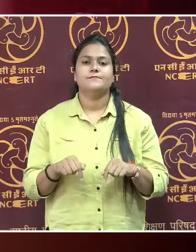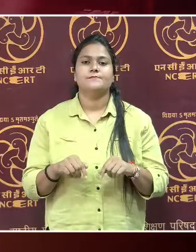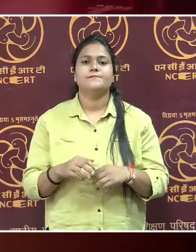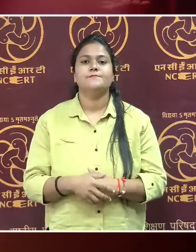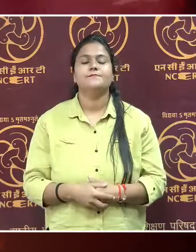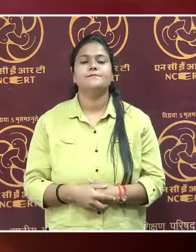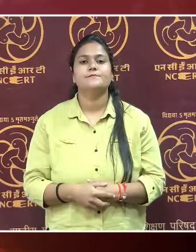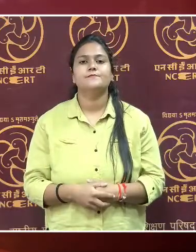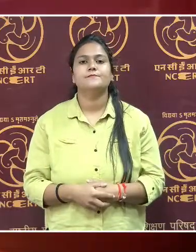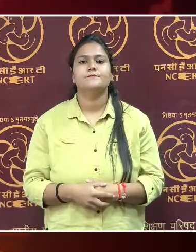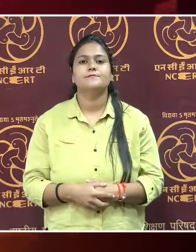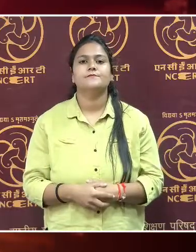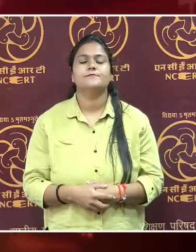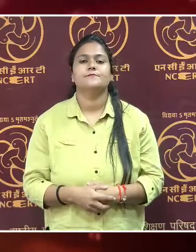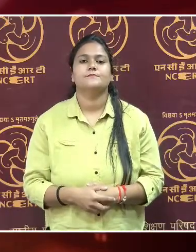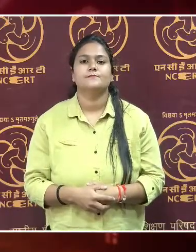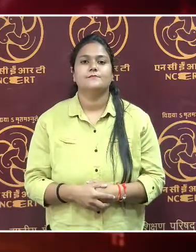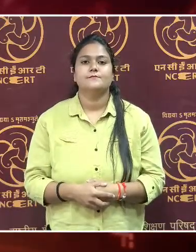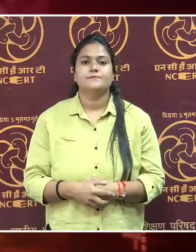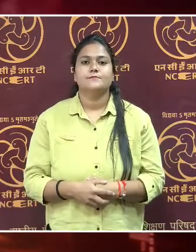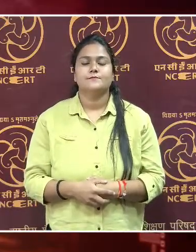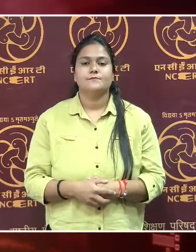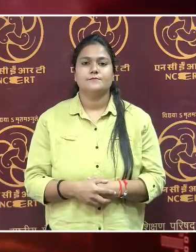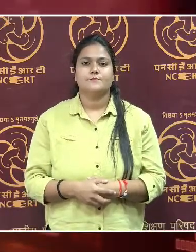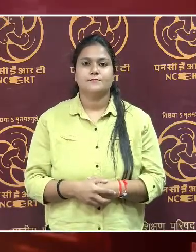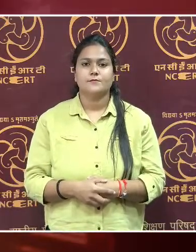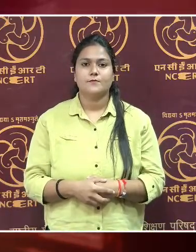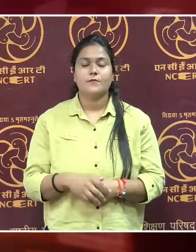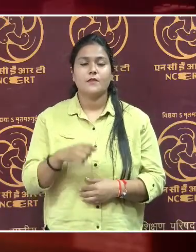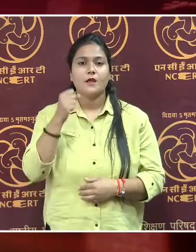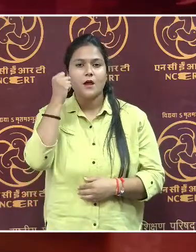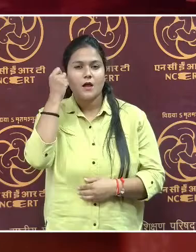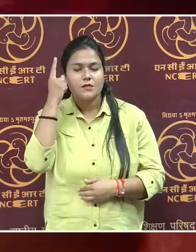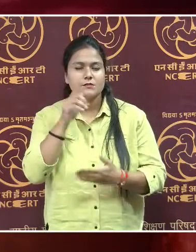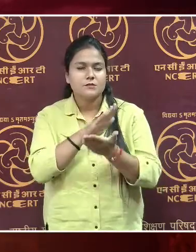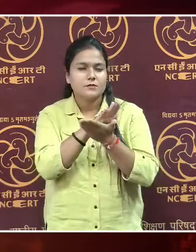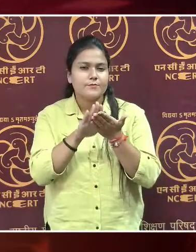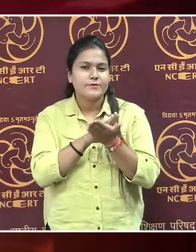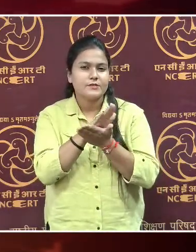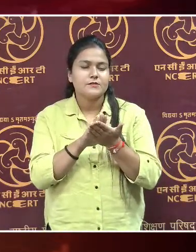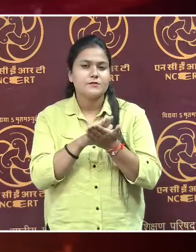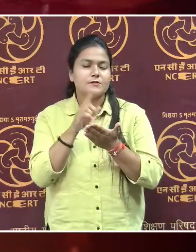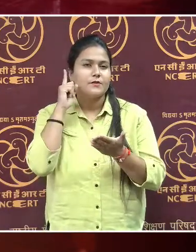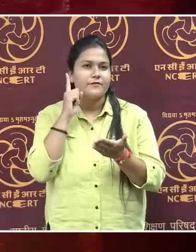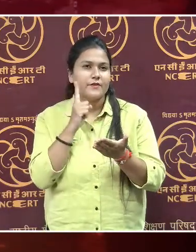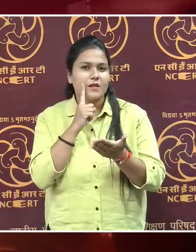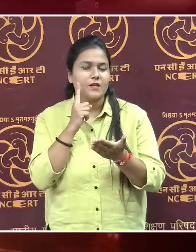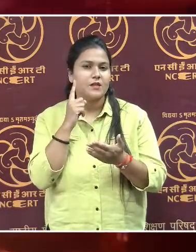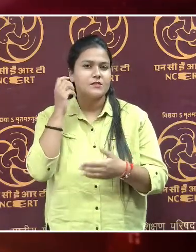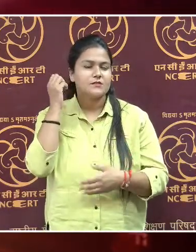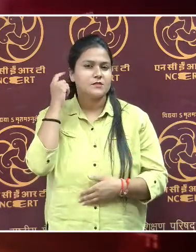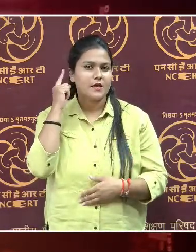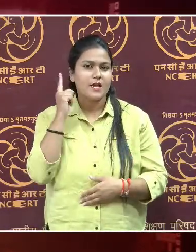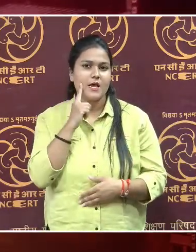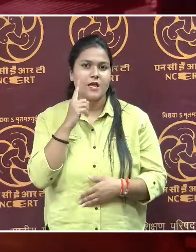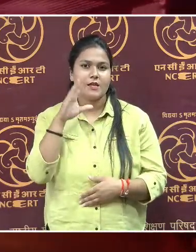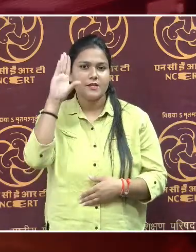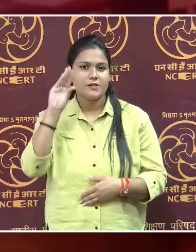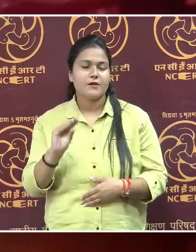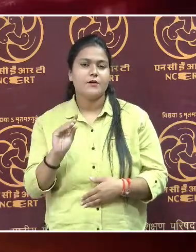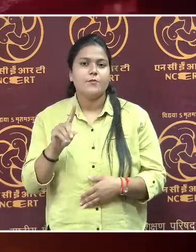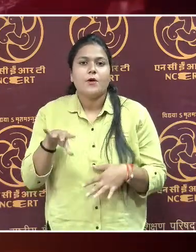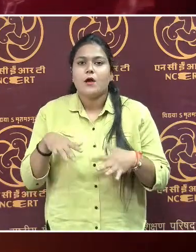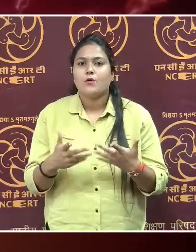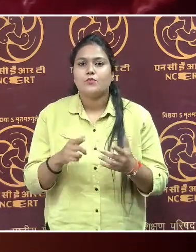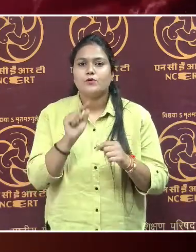session, which is going to be on understanding the basics of hearing types and degrees of hearing loss.